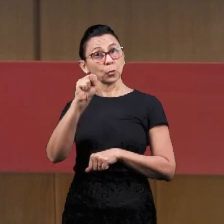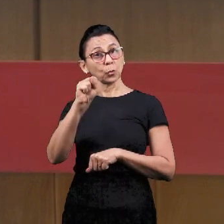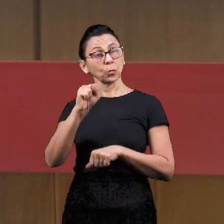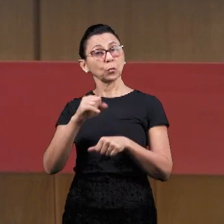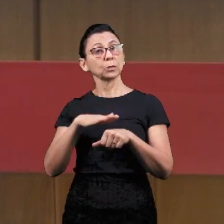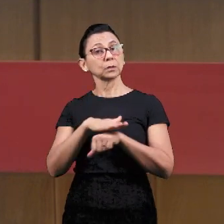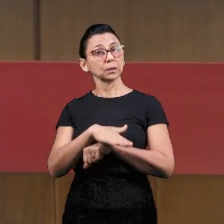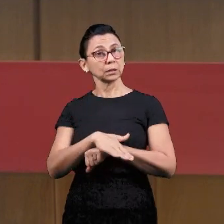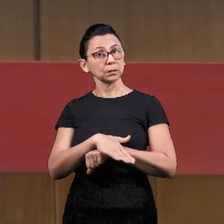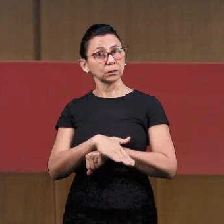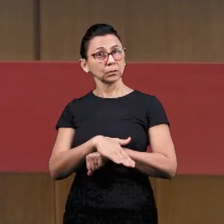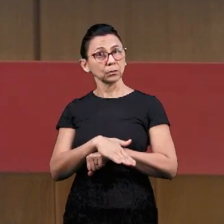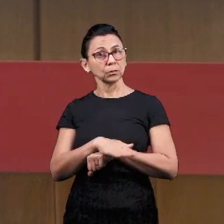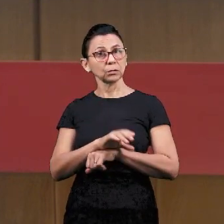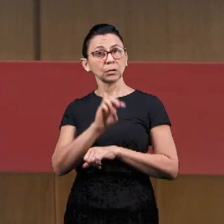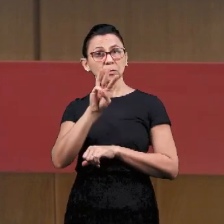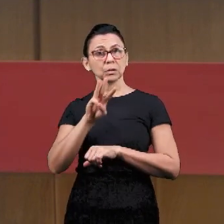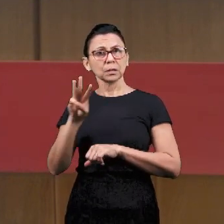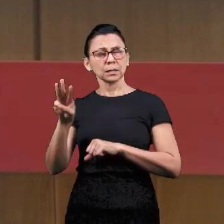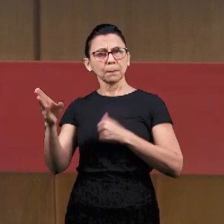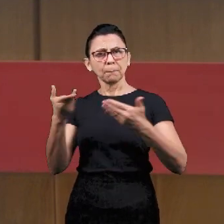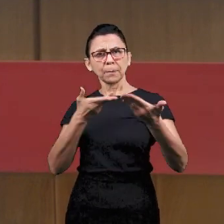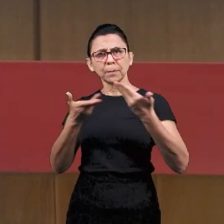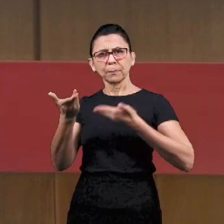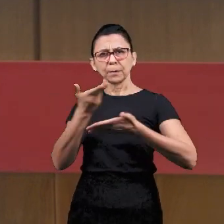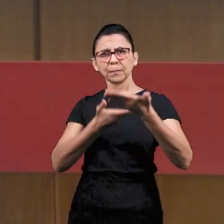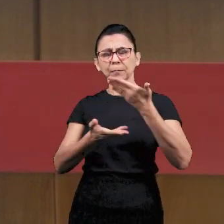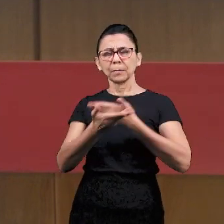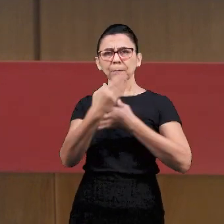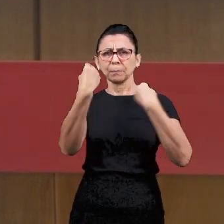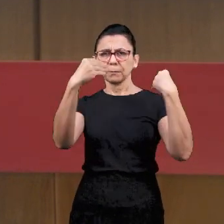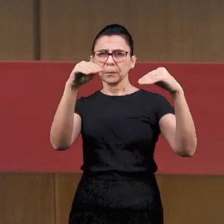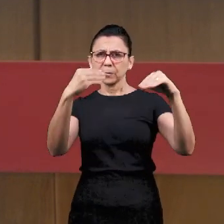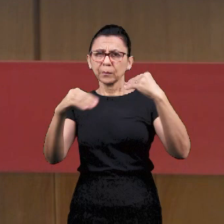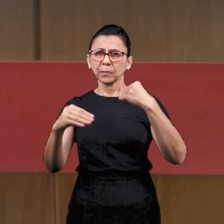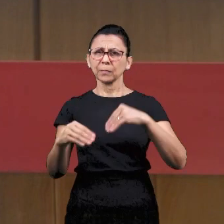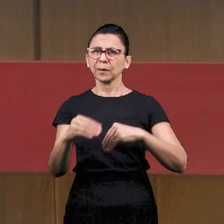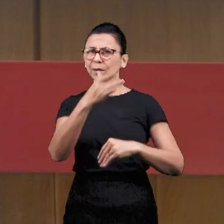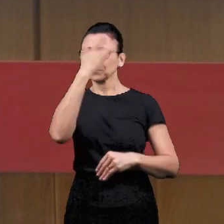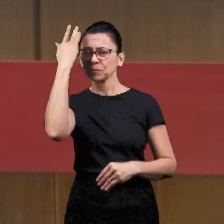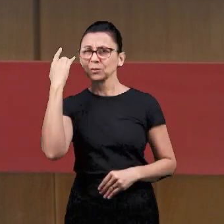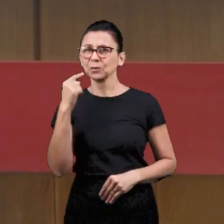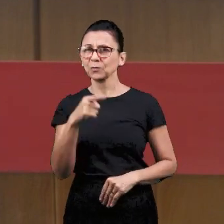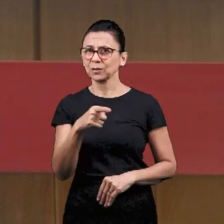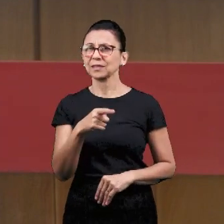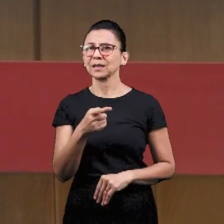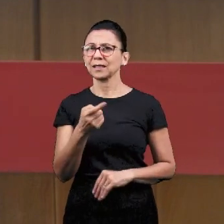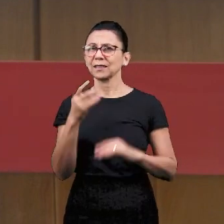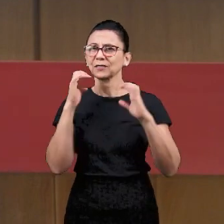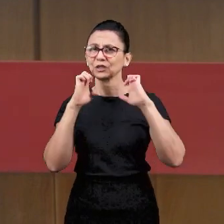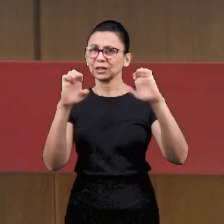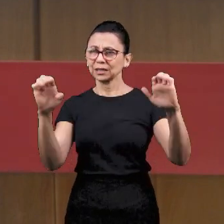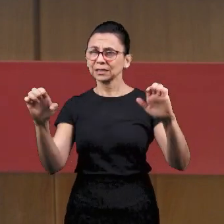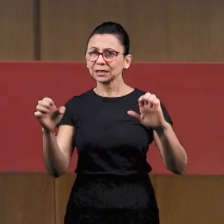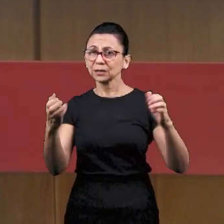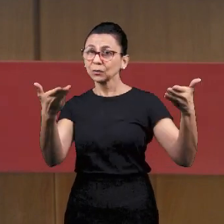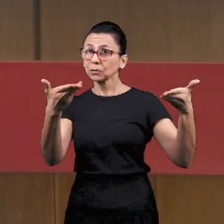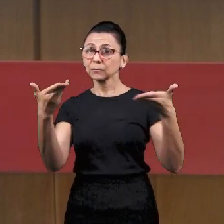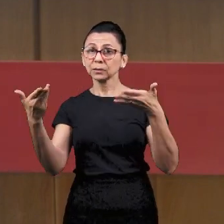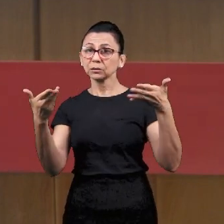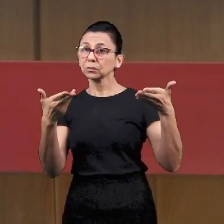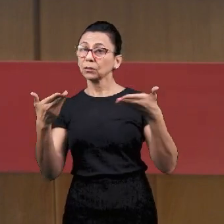20 h. Les liens sont déjà partagés. Envoyez aux personnes à qui vous êtes en train d'évangéliser afin qu'ils puissent